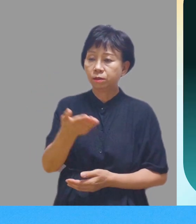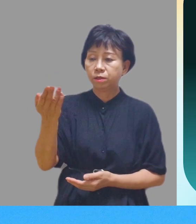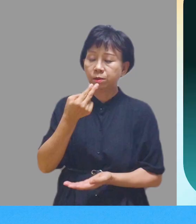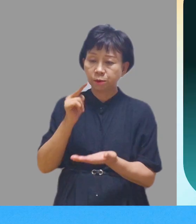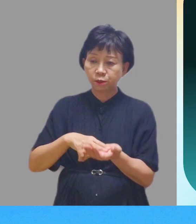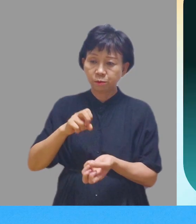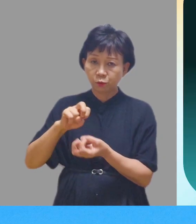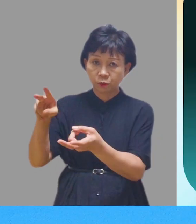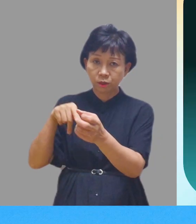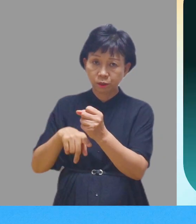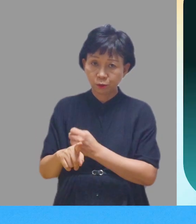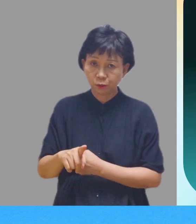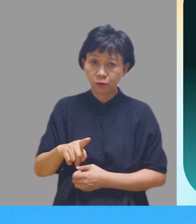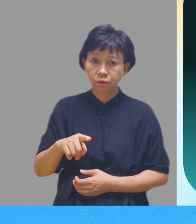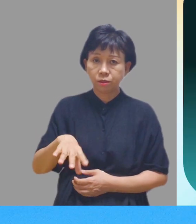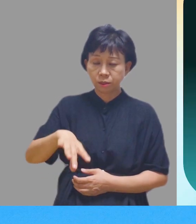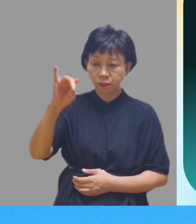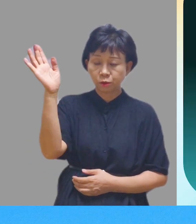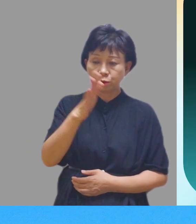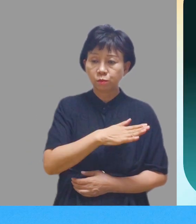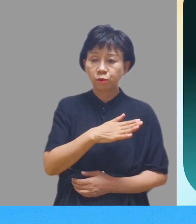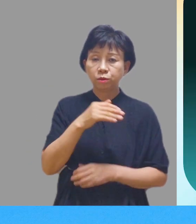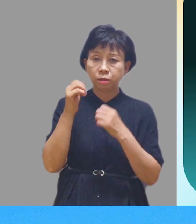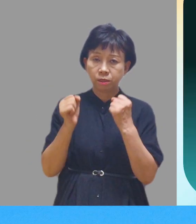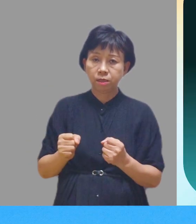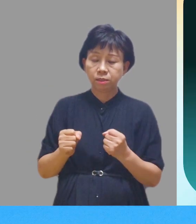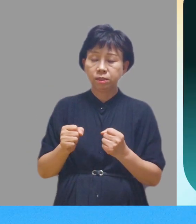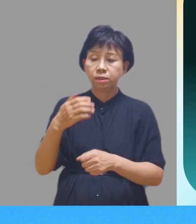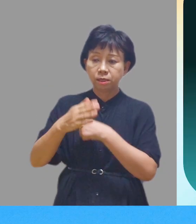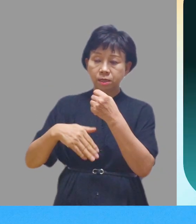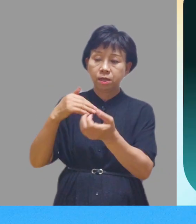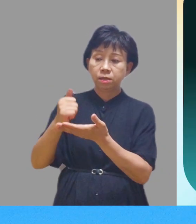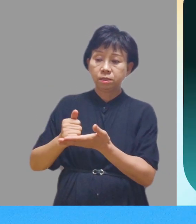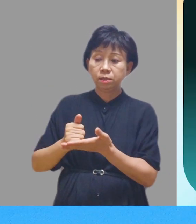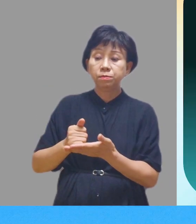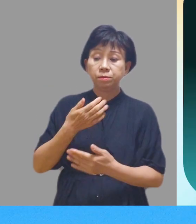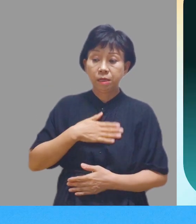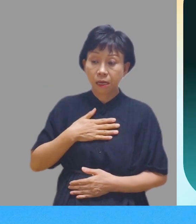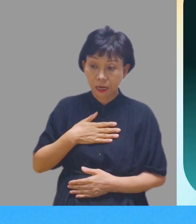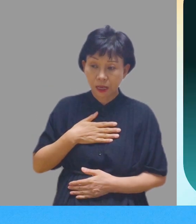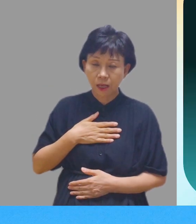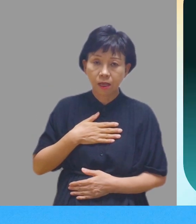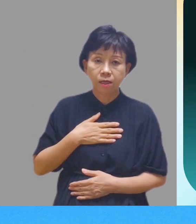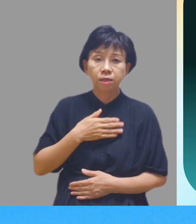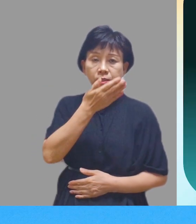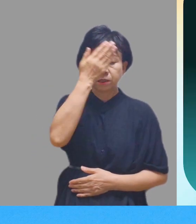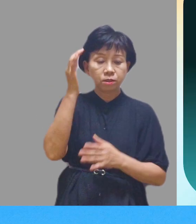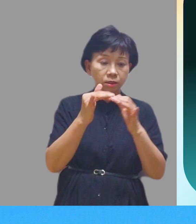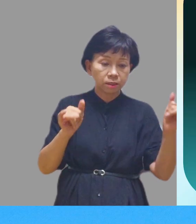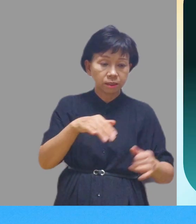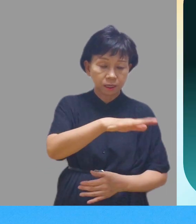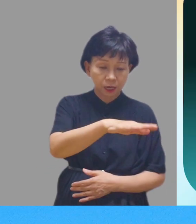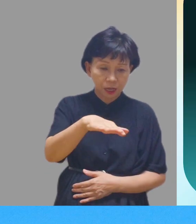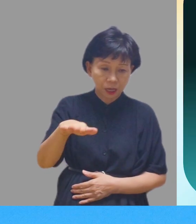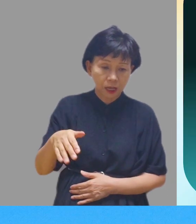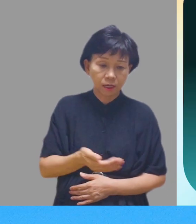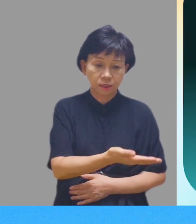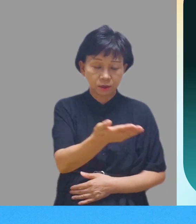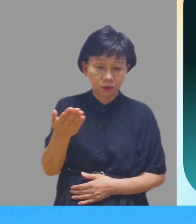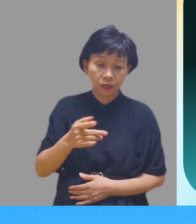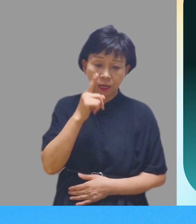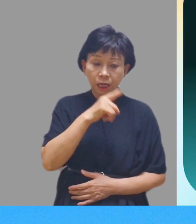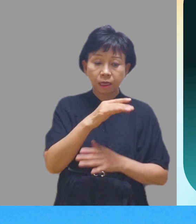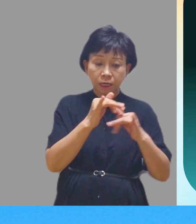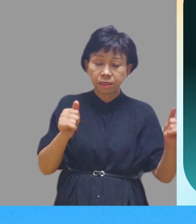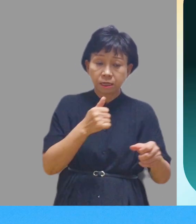너희가 태초부터 계신 이를 알았으며, 청년들아, 내가 너희에게 쓰는 것은 너희가 악한